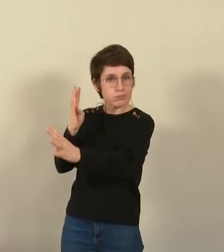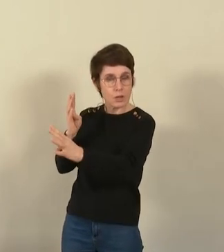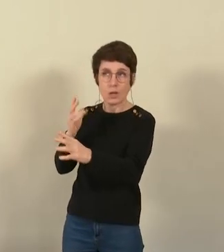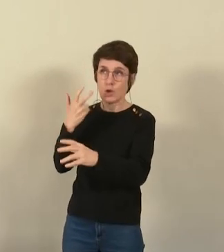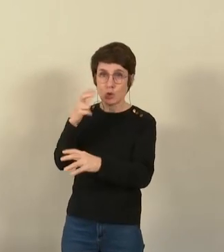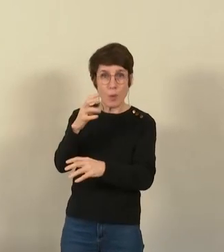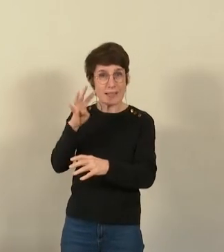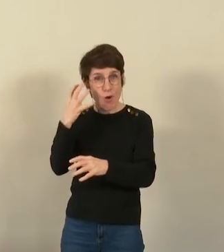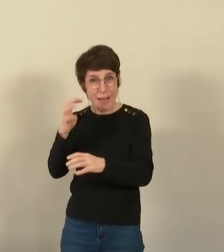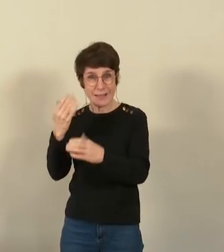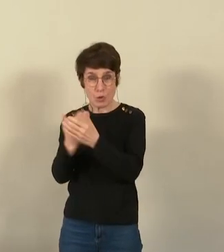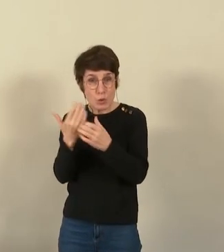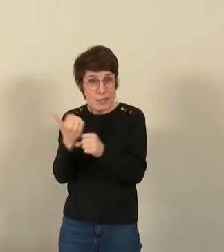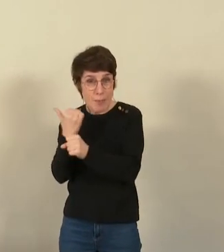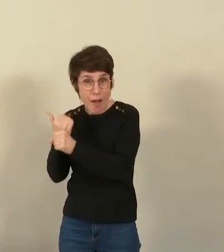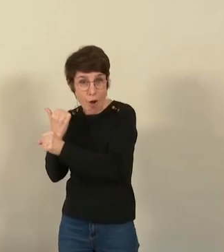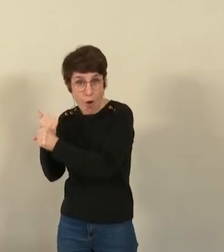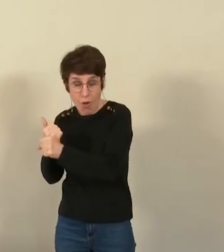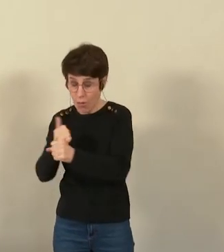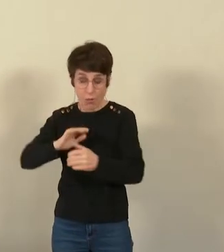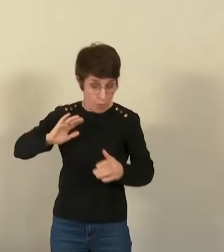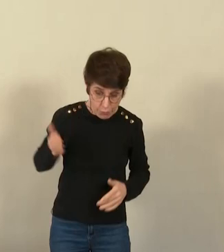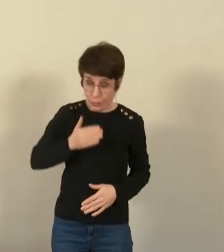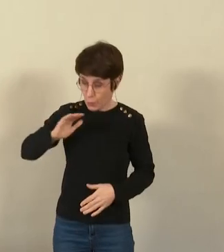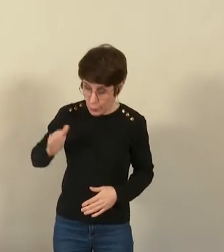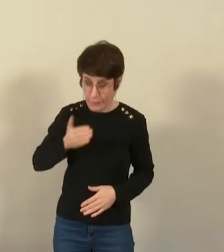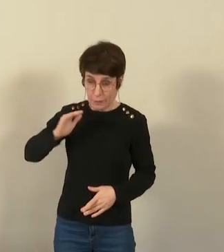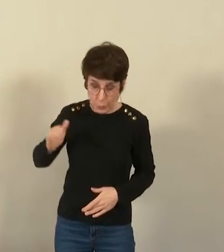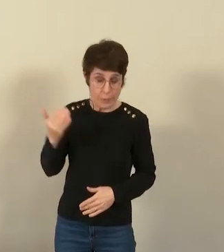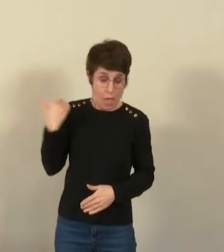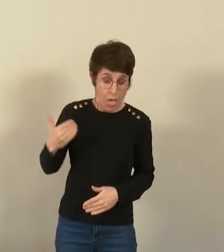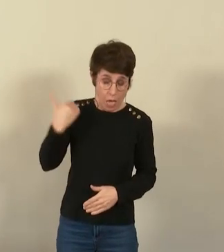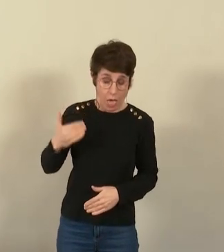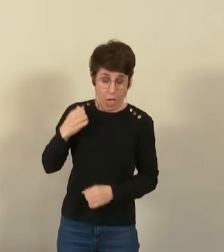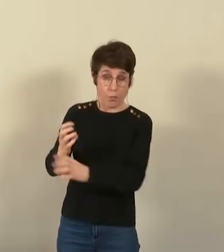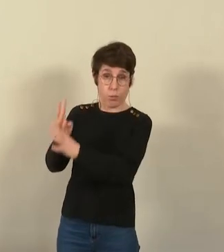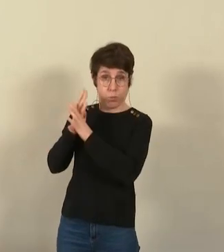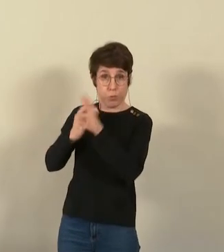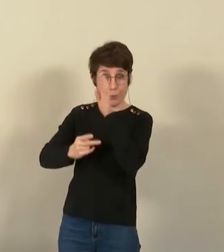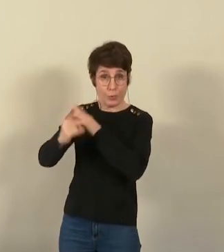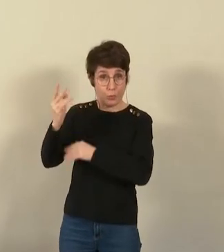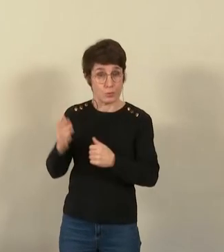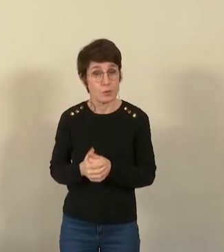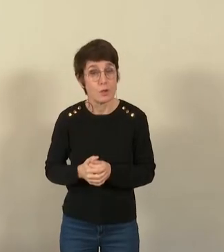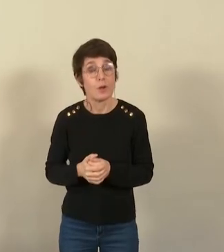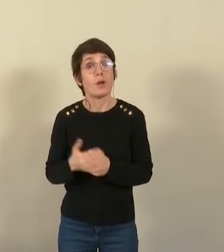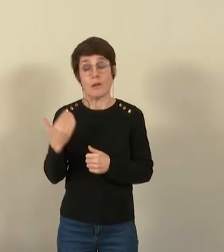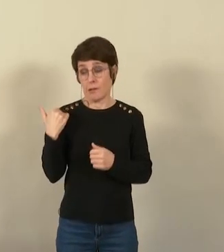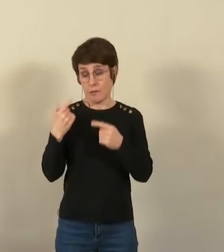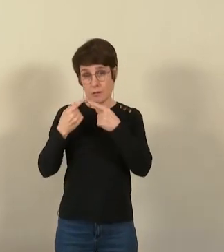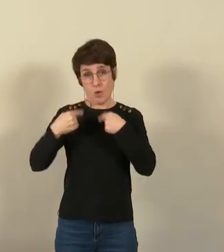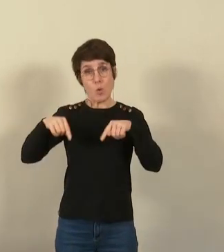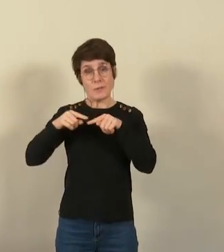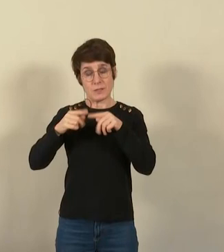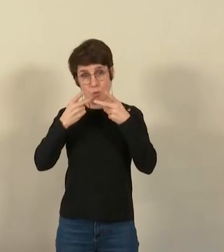400 dossiers par an et peine parfois à te tenir le rythme des sollicitations de ce qui nous a été annoncé en commission